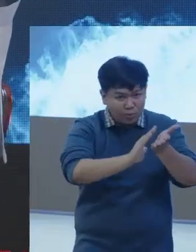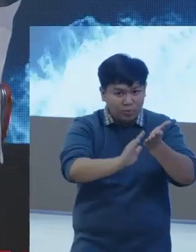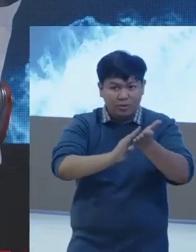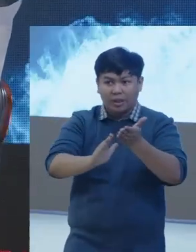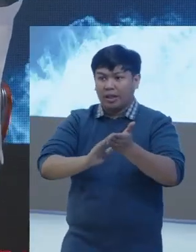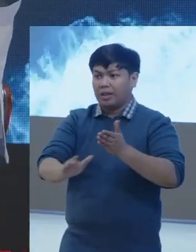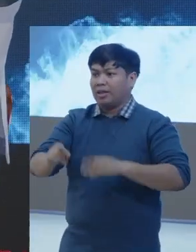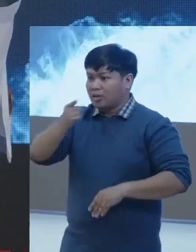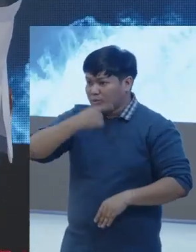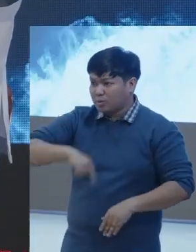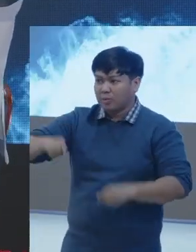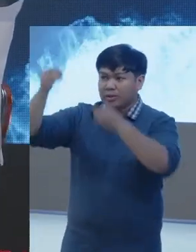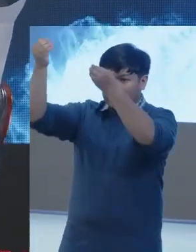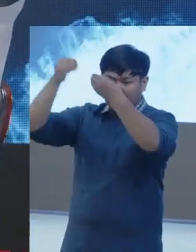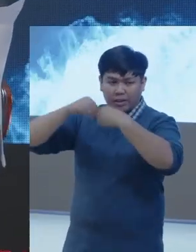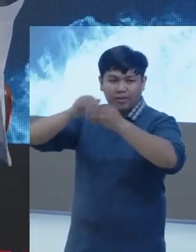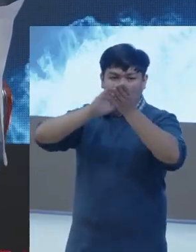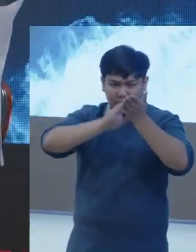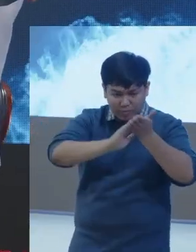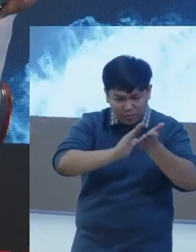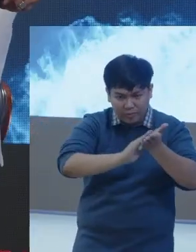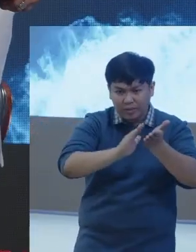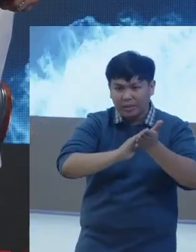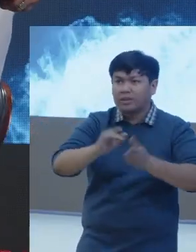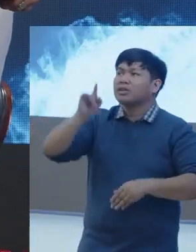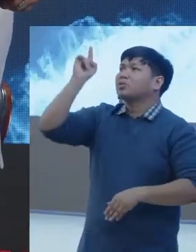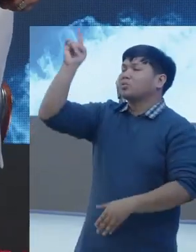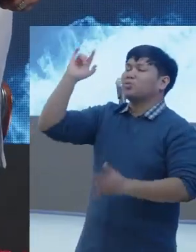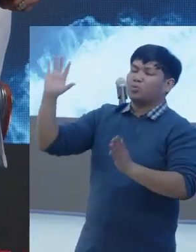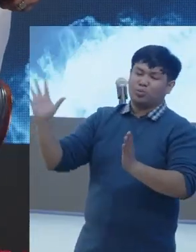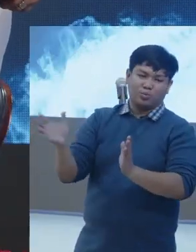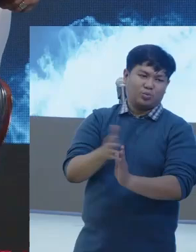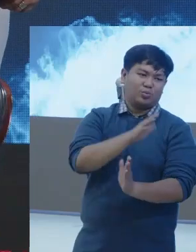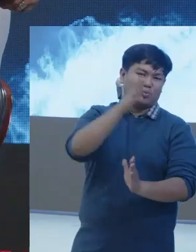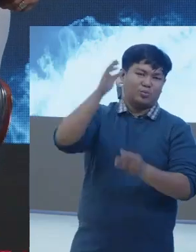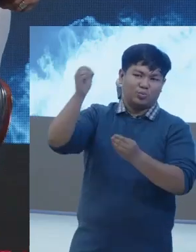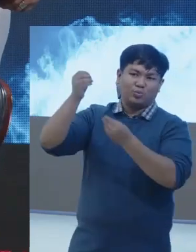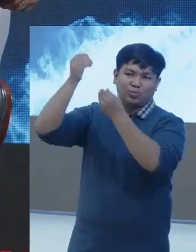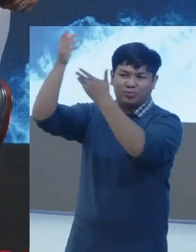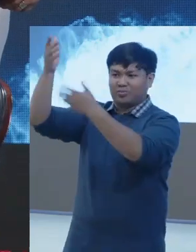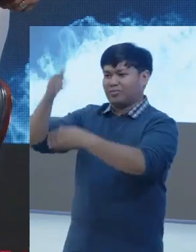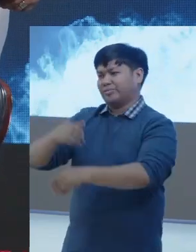ay nabibiyayaan sa Kanya, siya ay naluluwalhati sa atin.